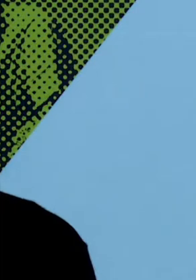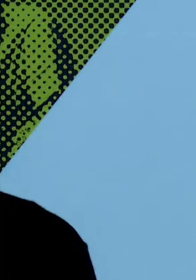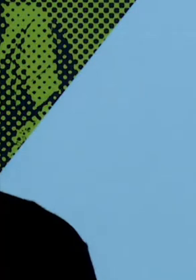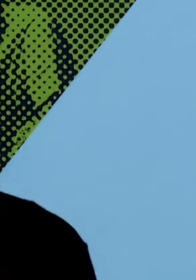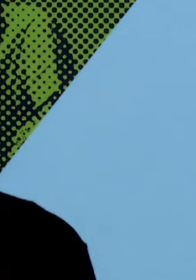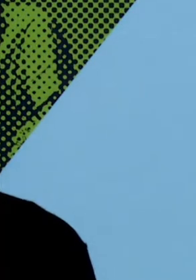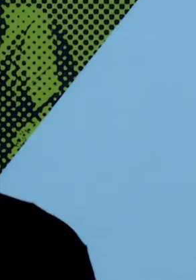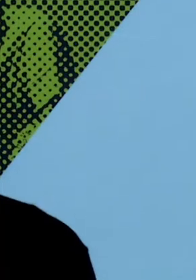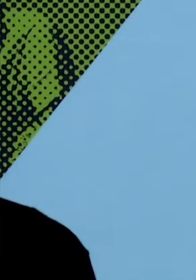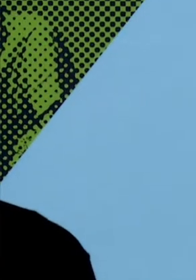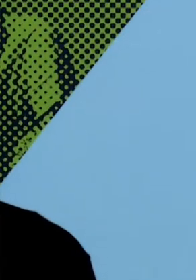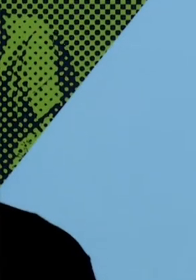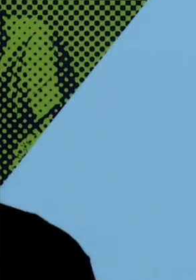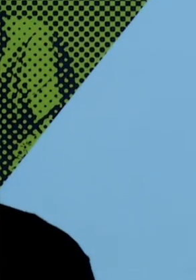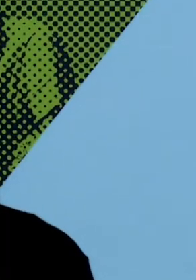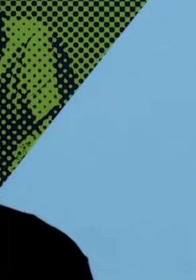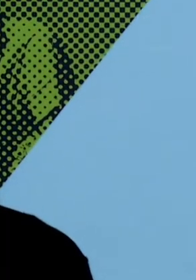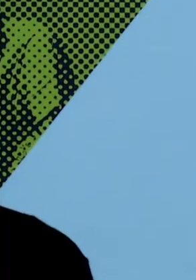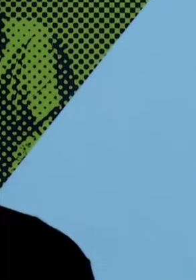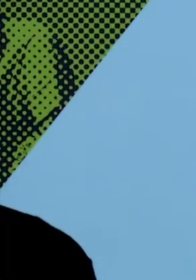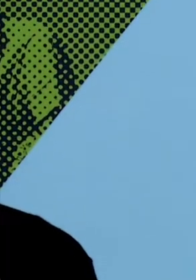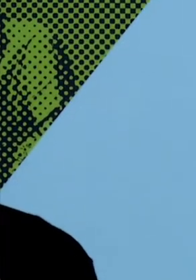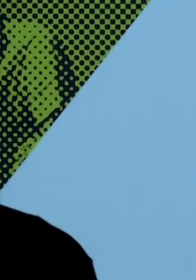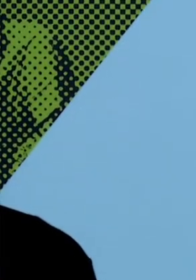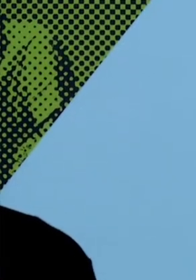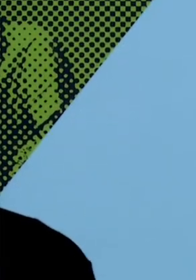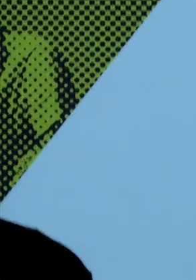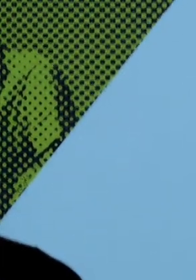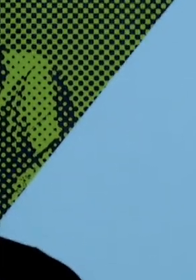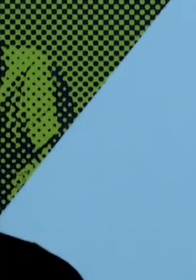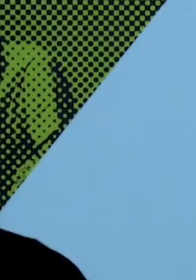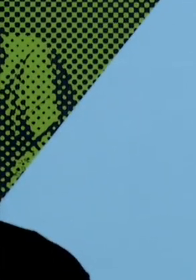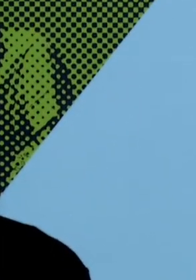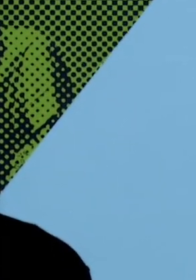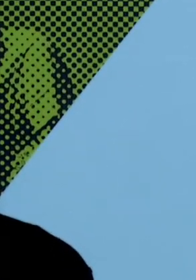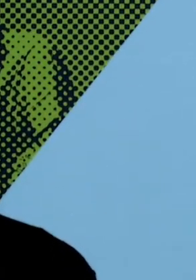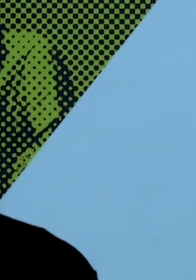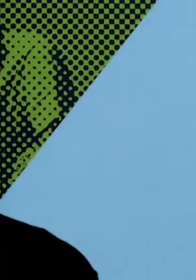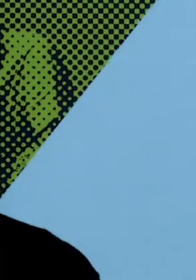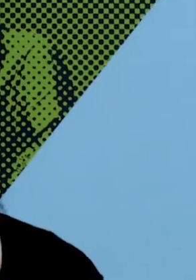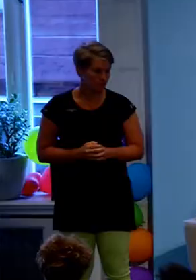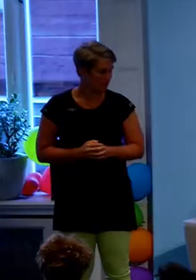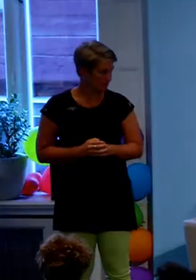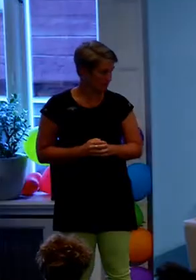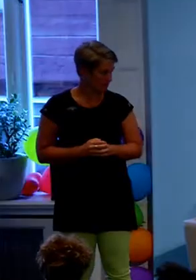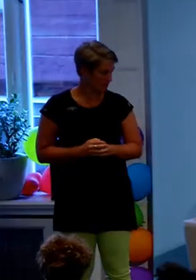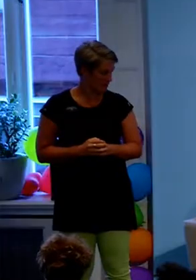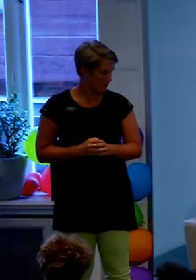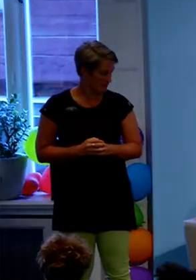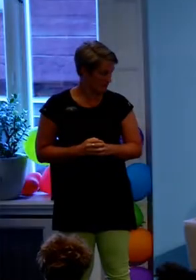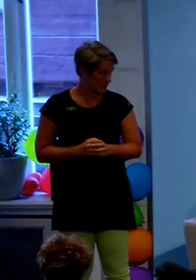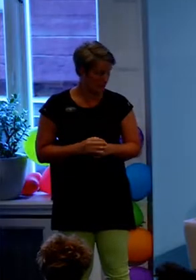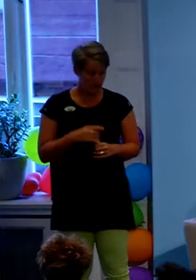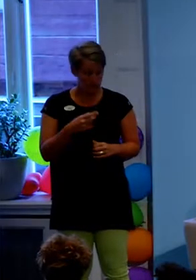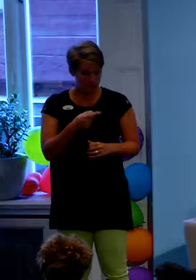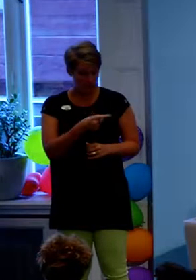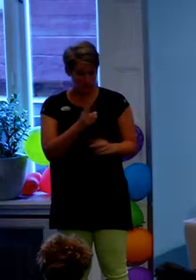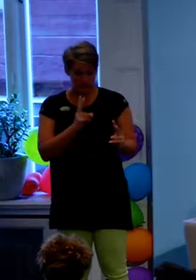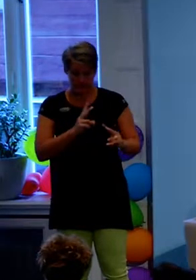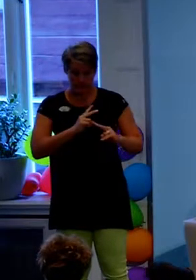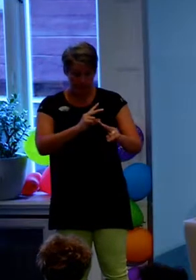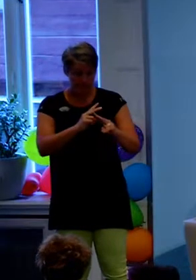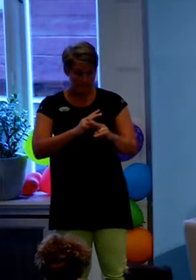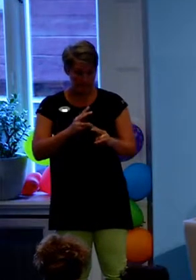Och hur kan vi jobba ihop? Mm. Så det är ett sätt att se till att liksom jobba tillsammans. Perstorp, har ni samma typ av